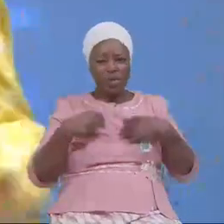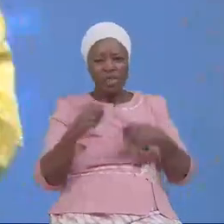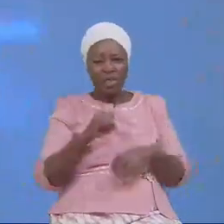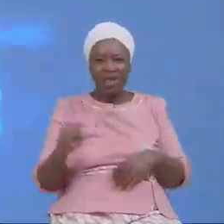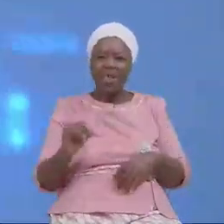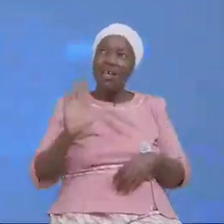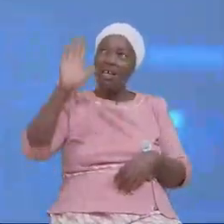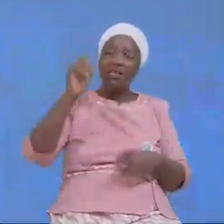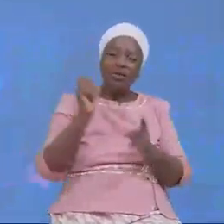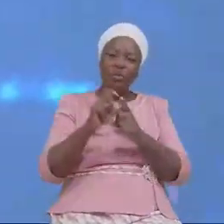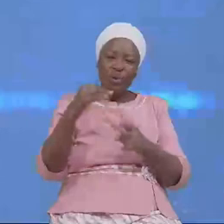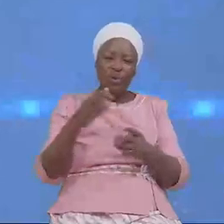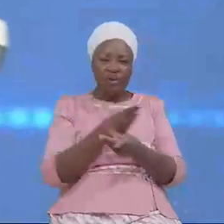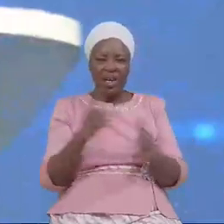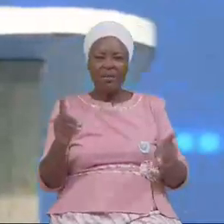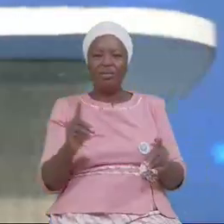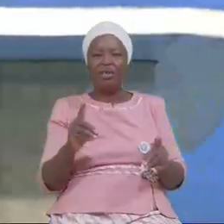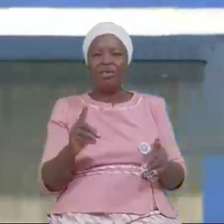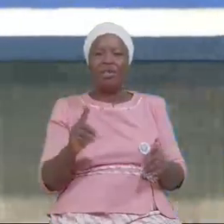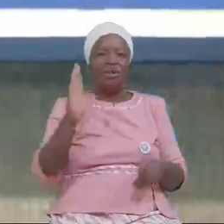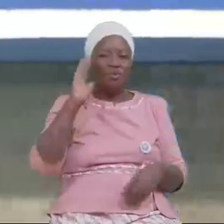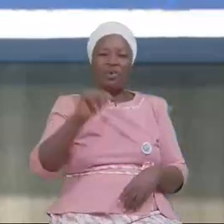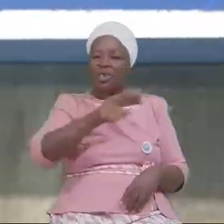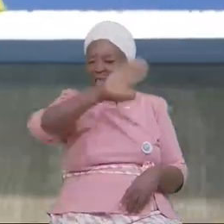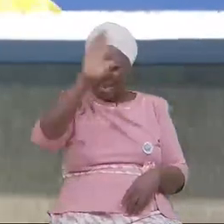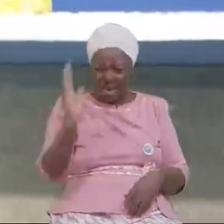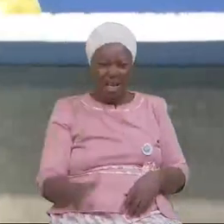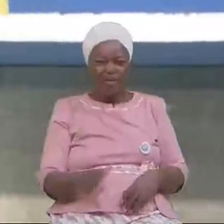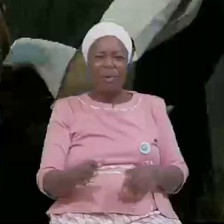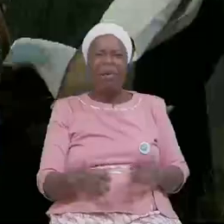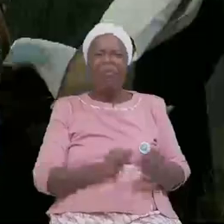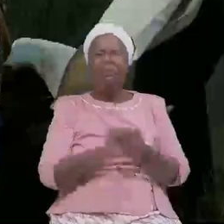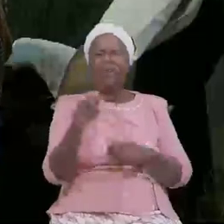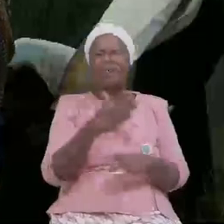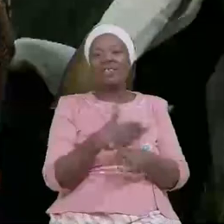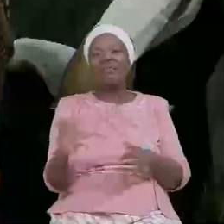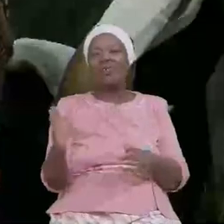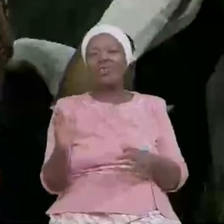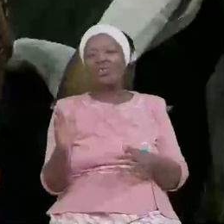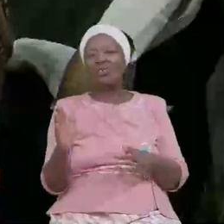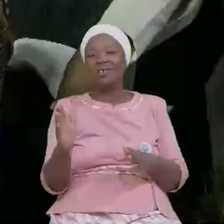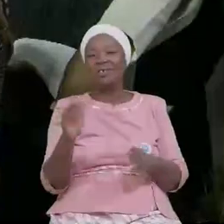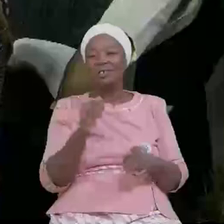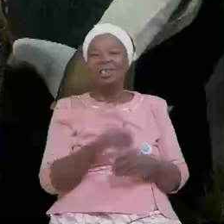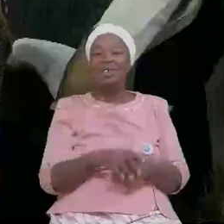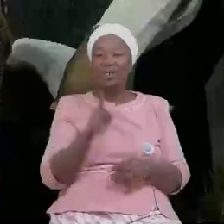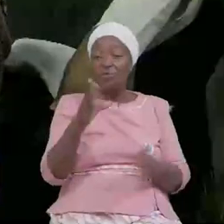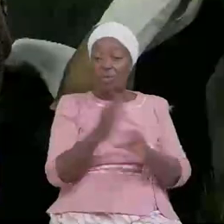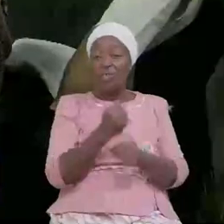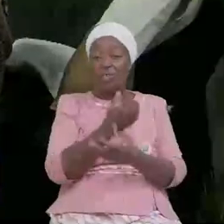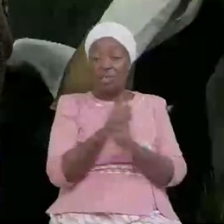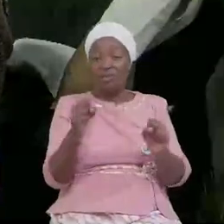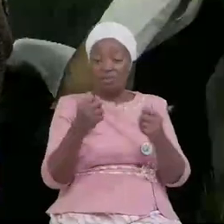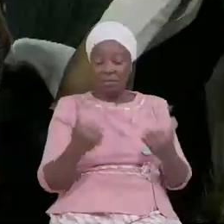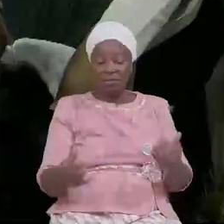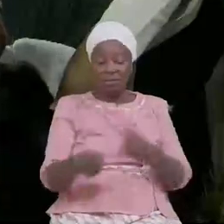sa parole de délivrance ne passera pas. Vous serez sauvés aujourd'hui et vous serez